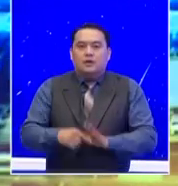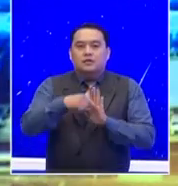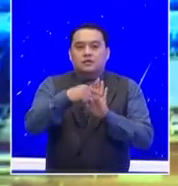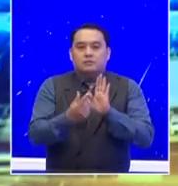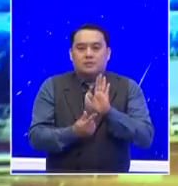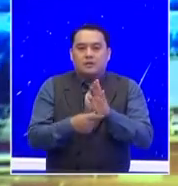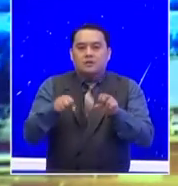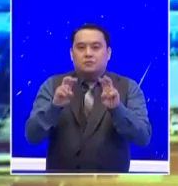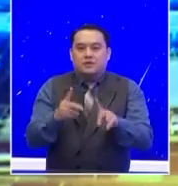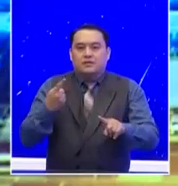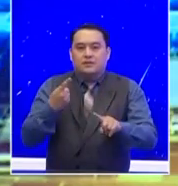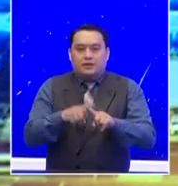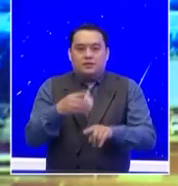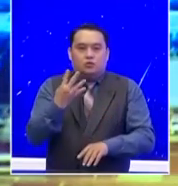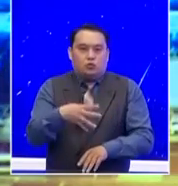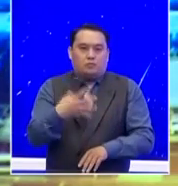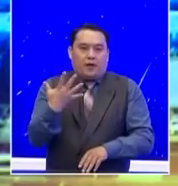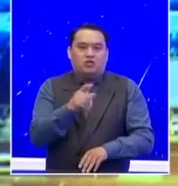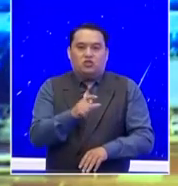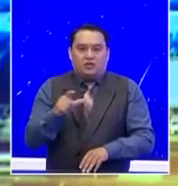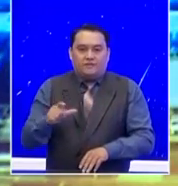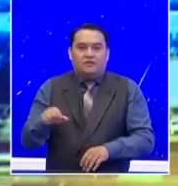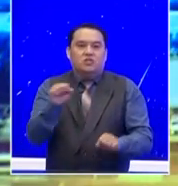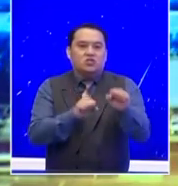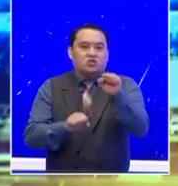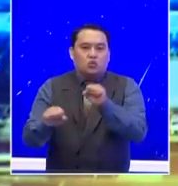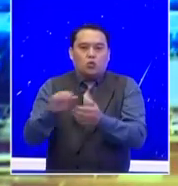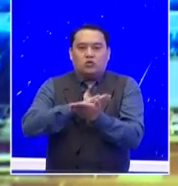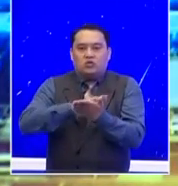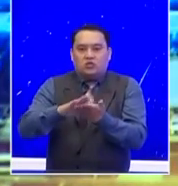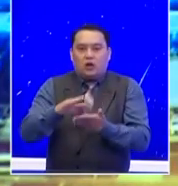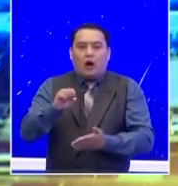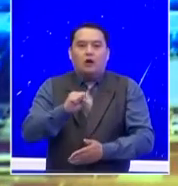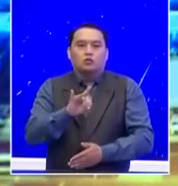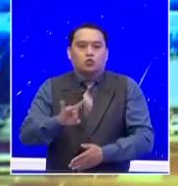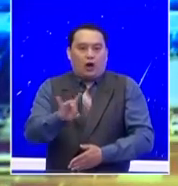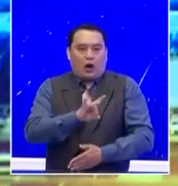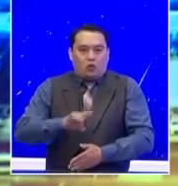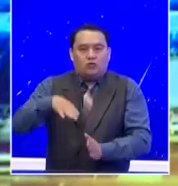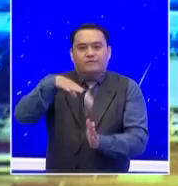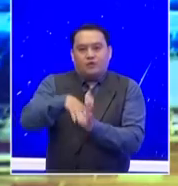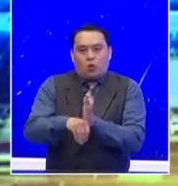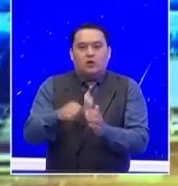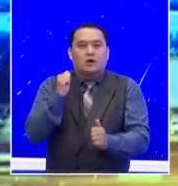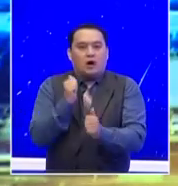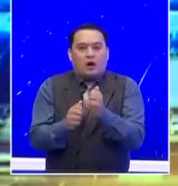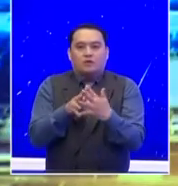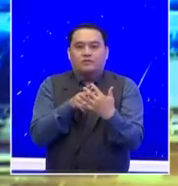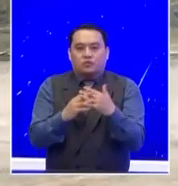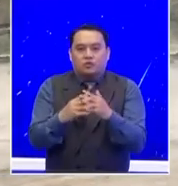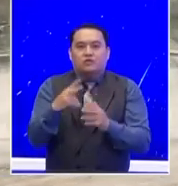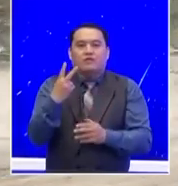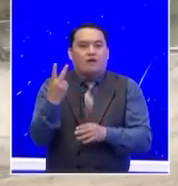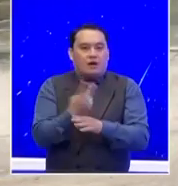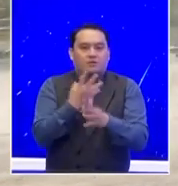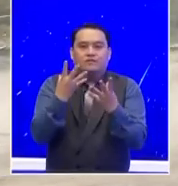17 единиц техники и 45 человек задействованы в дезинфицирующих мероприятиях в Аксуском районе. В каждом сельском округе два раза в день